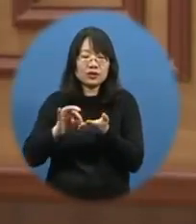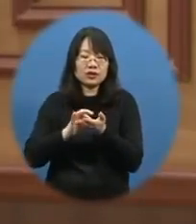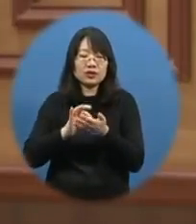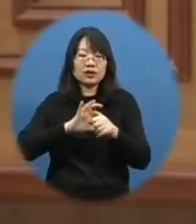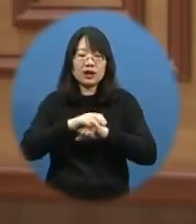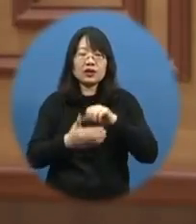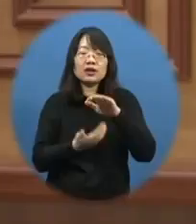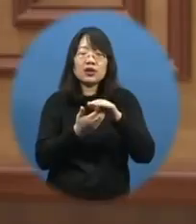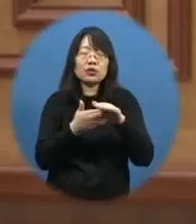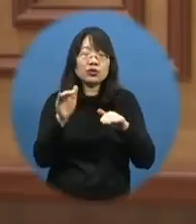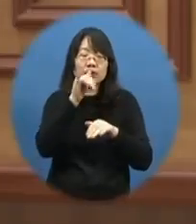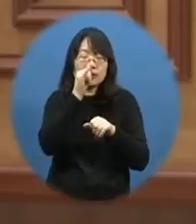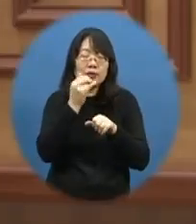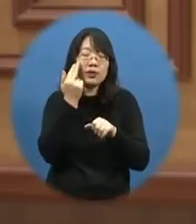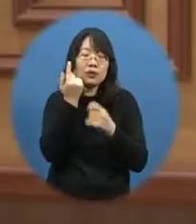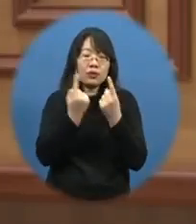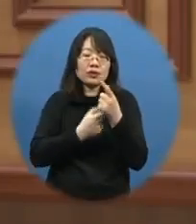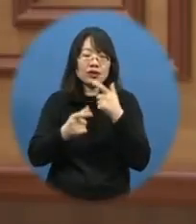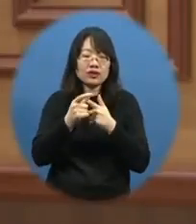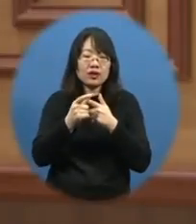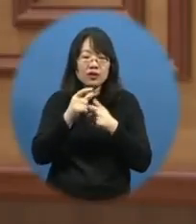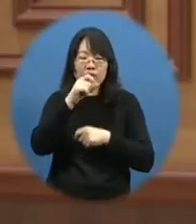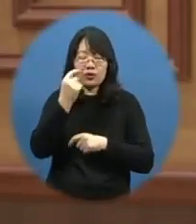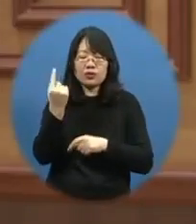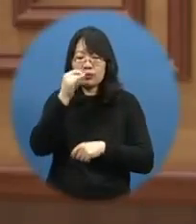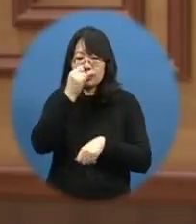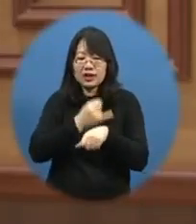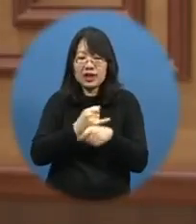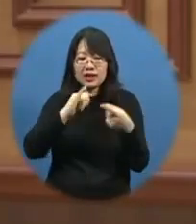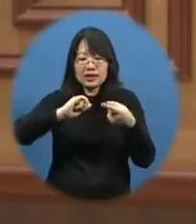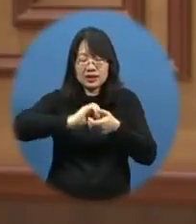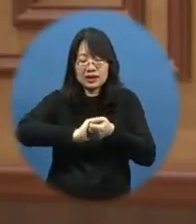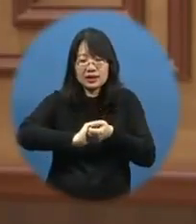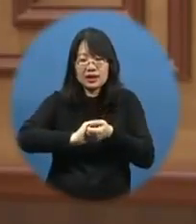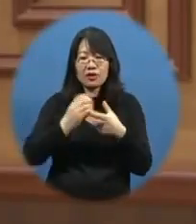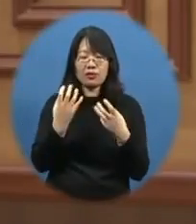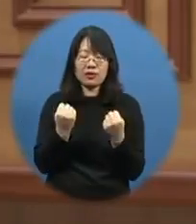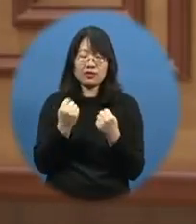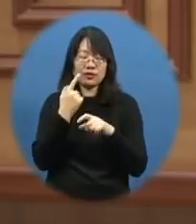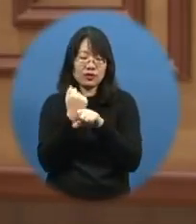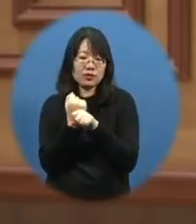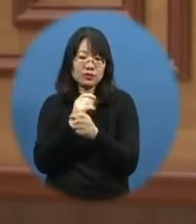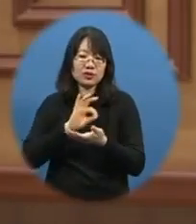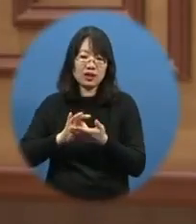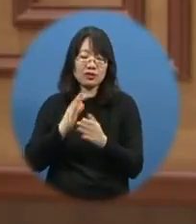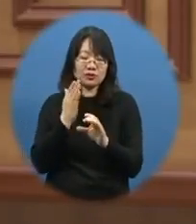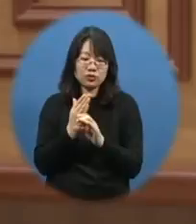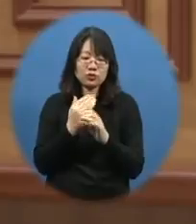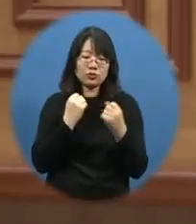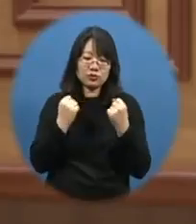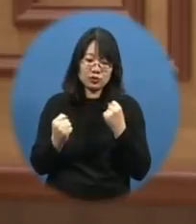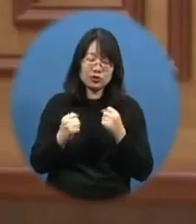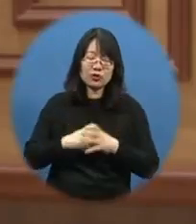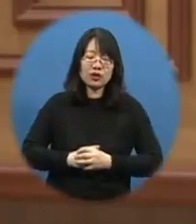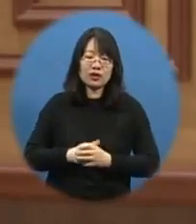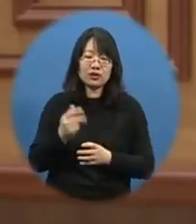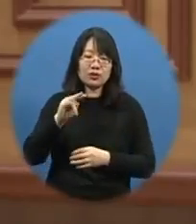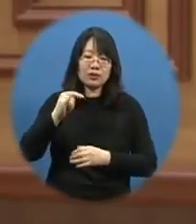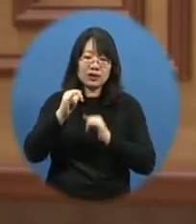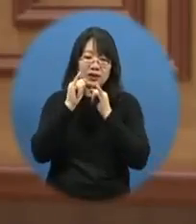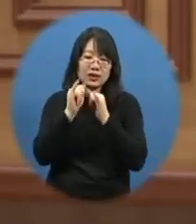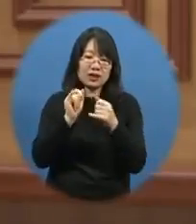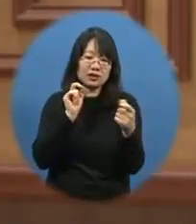최고 수준입니다. 그래요? 미국보다 훨씬 높습니다. 1인당으로요. 예, 예. 그렇게 많은 연구비를 쓰고 있음에도 불구하고